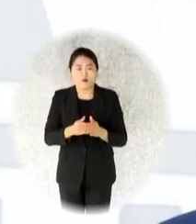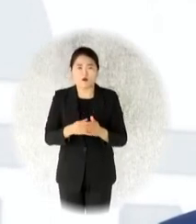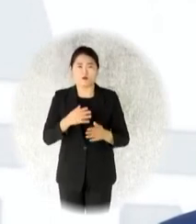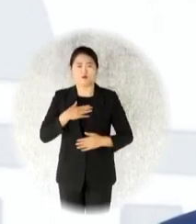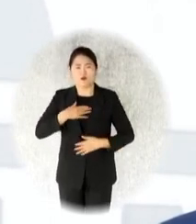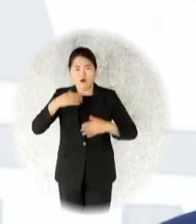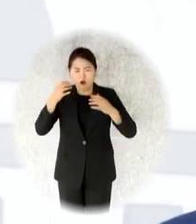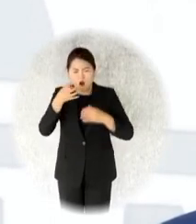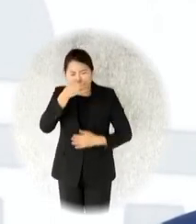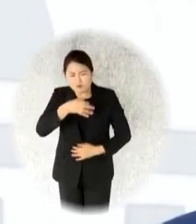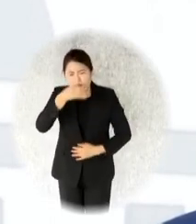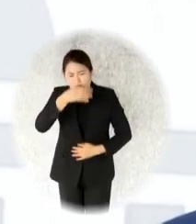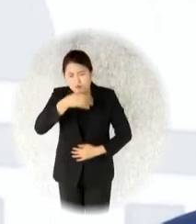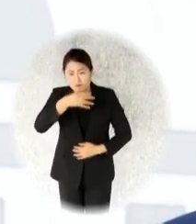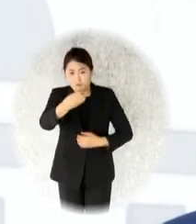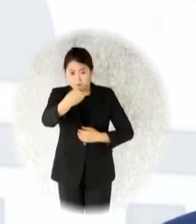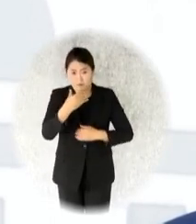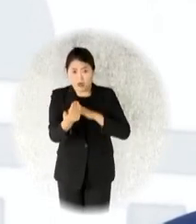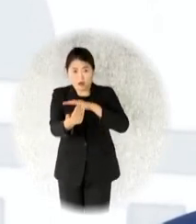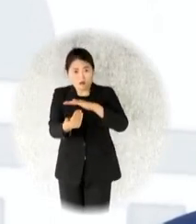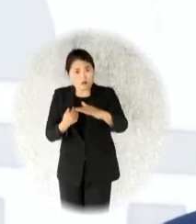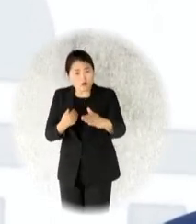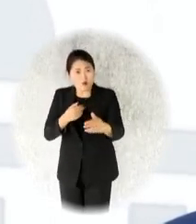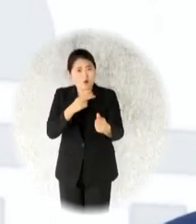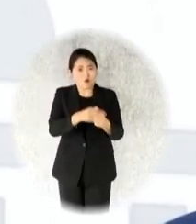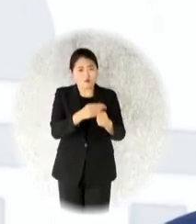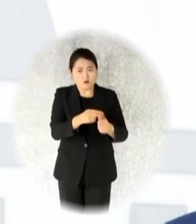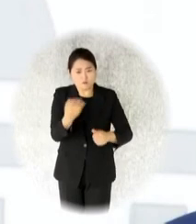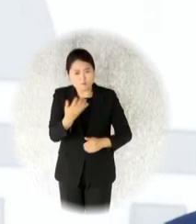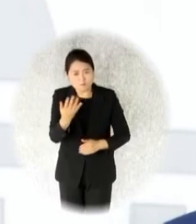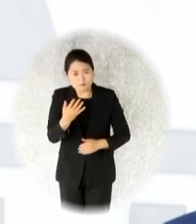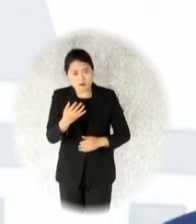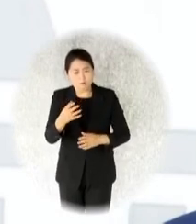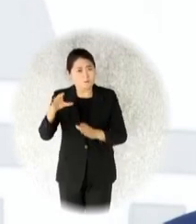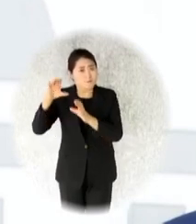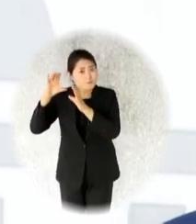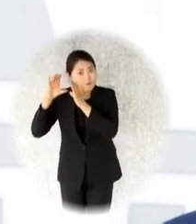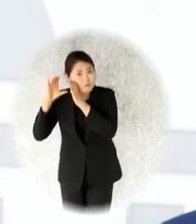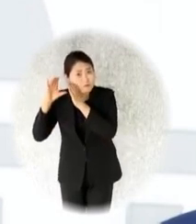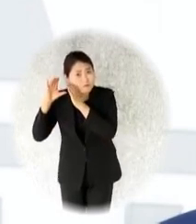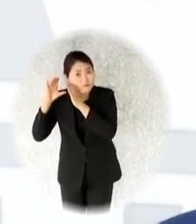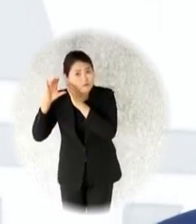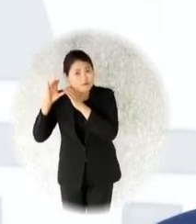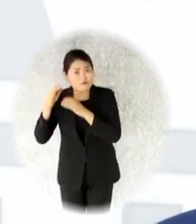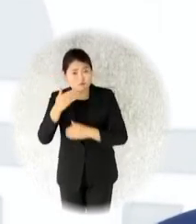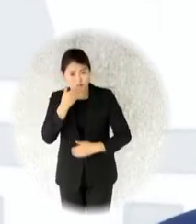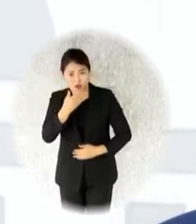전에 교사들의 아픔을 제대로들을 수 있었나요